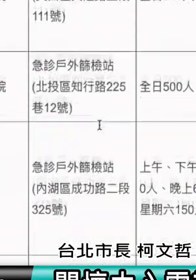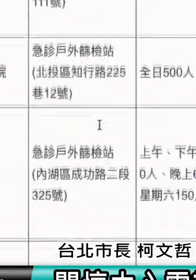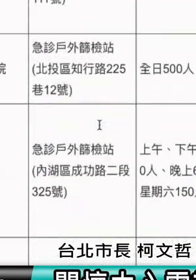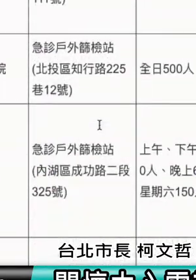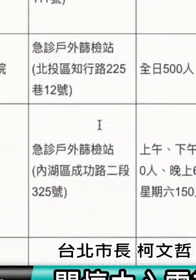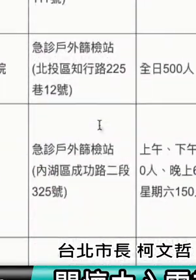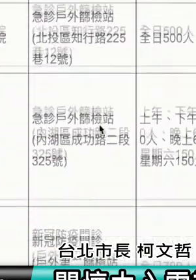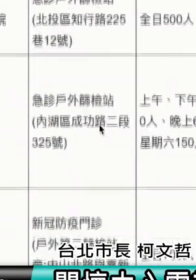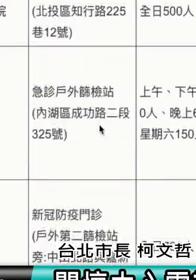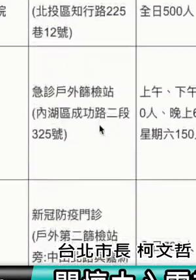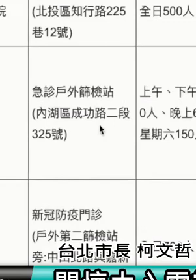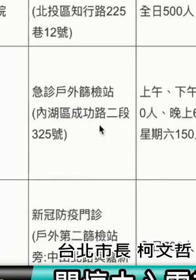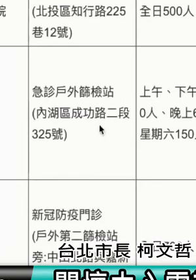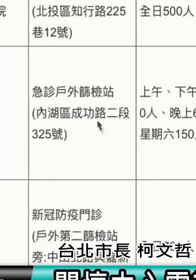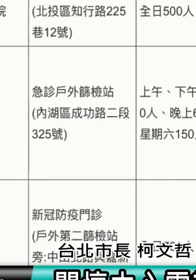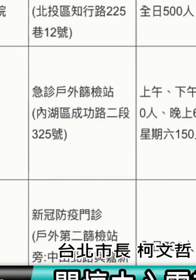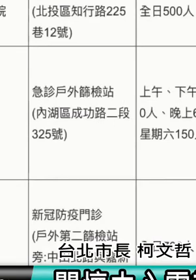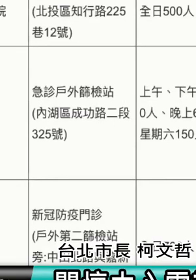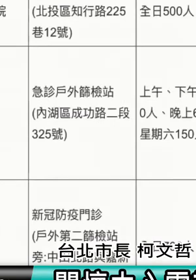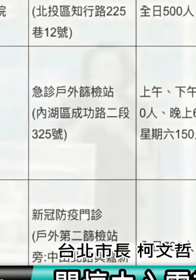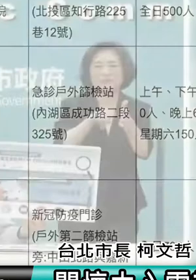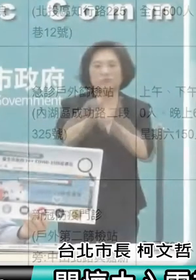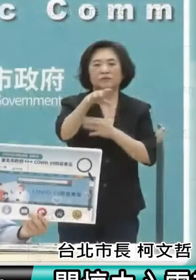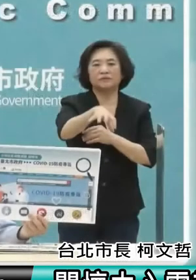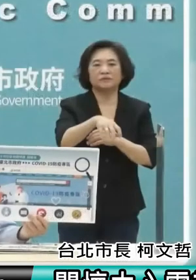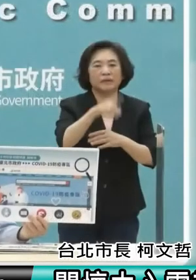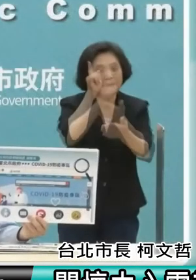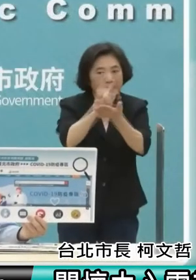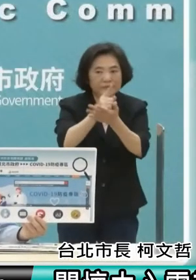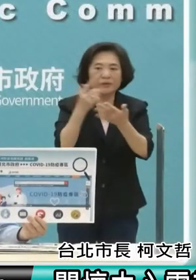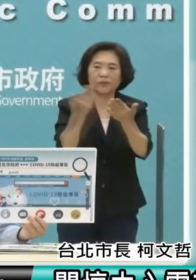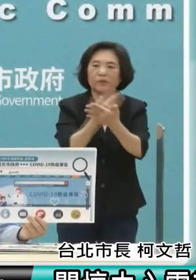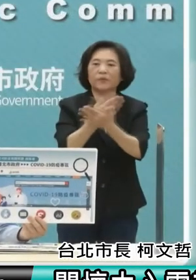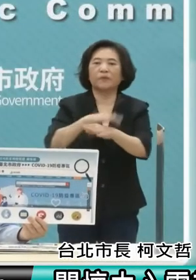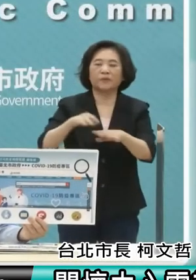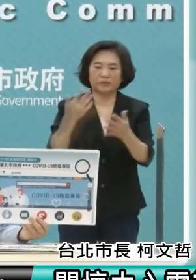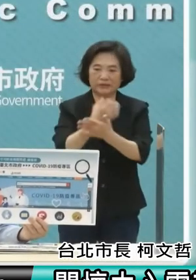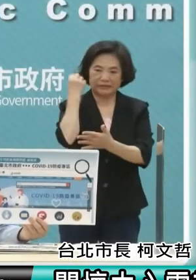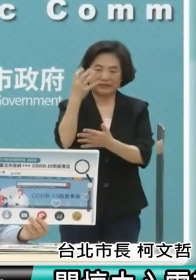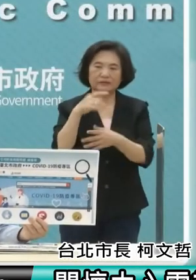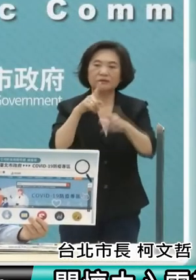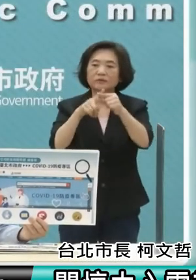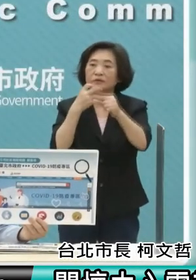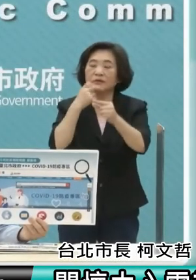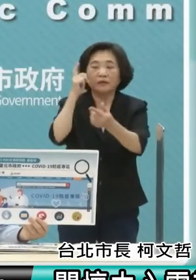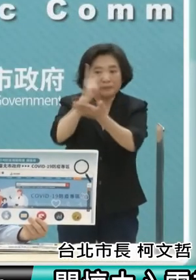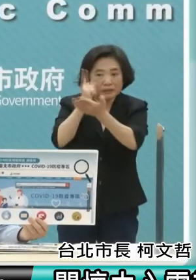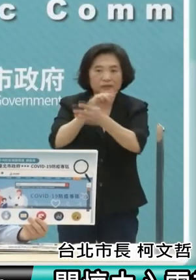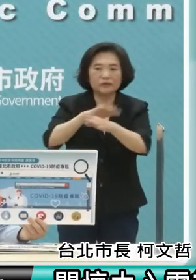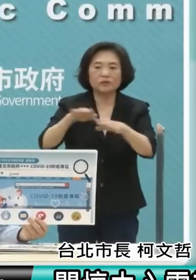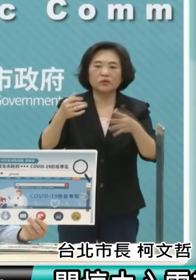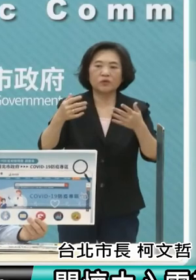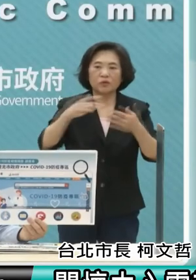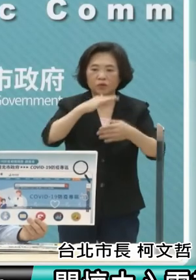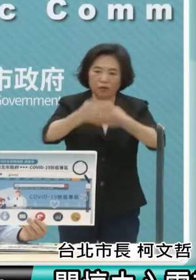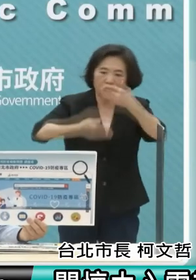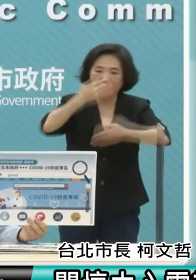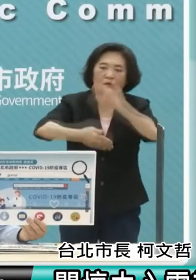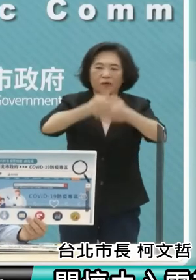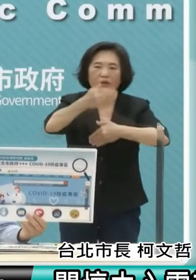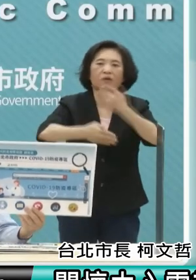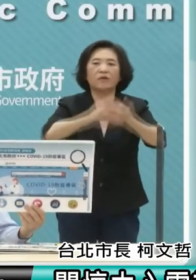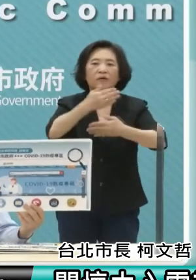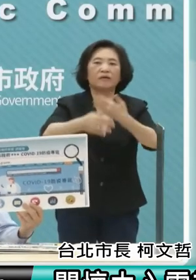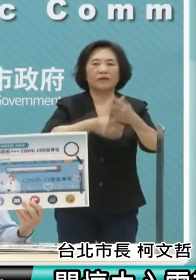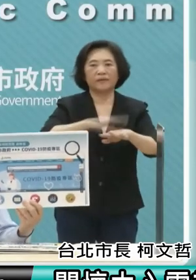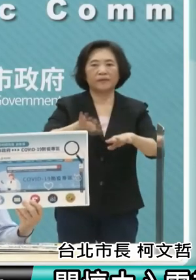在这防疫专区。我们这个每天会更新一次，因为中央疫情也是每天这种规则一直在变的疫情在变